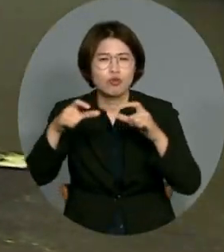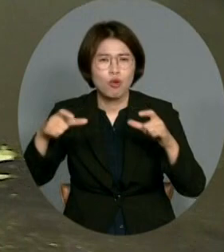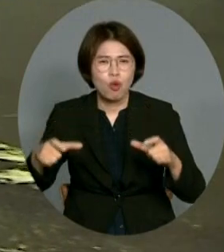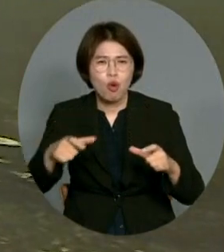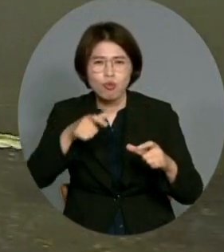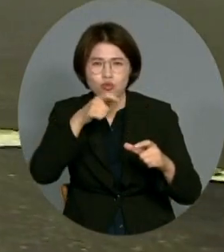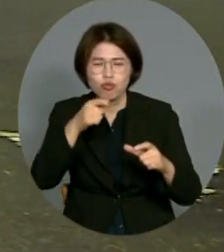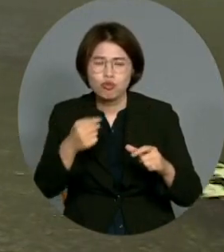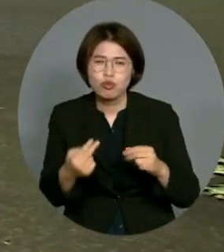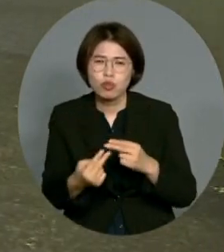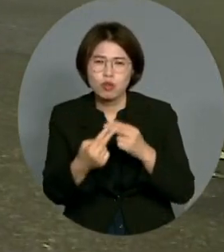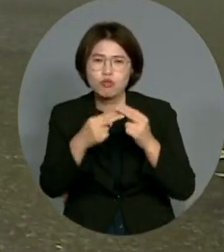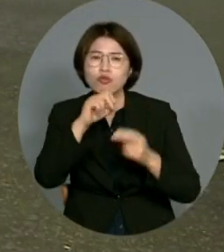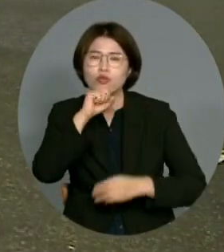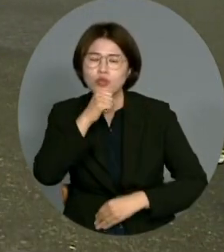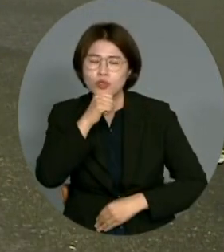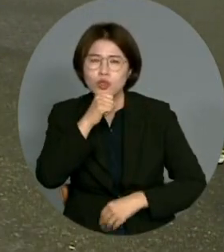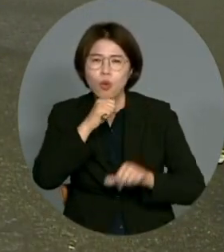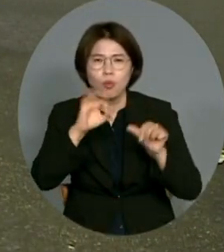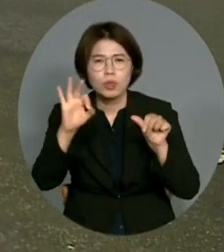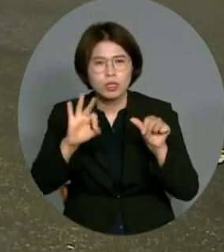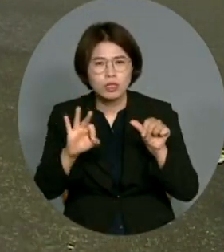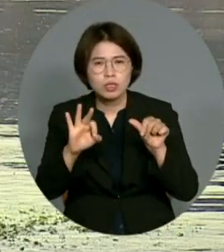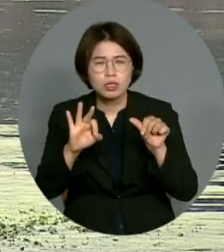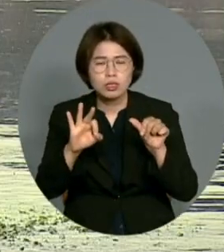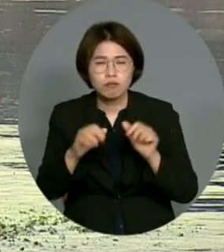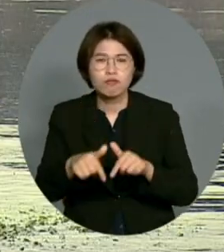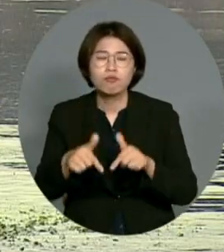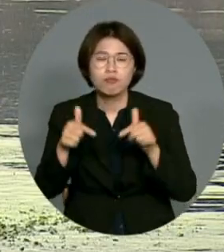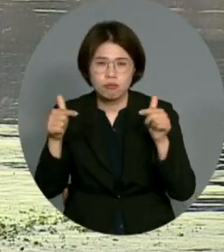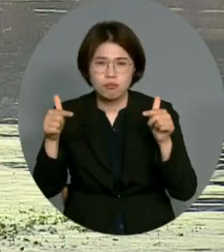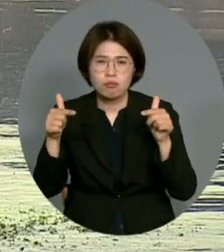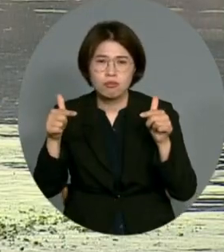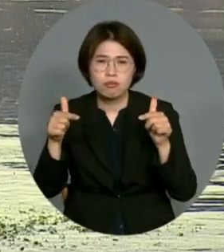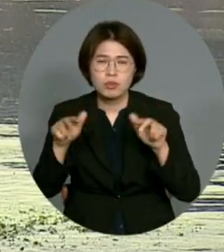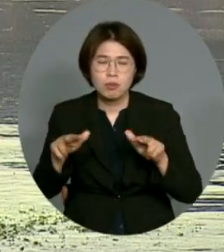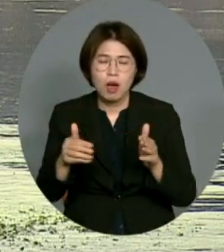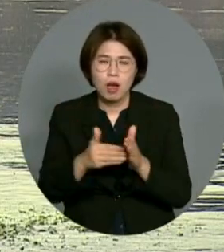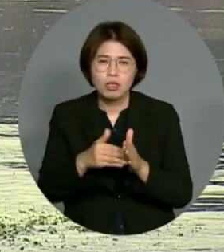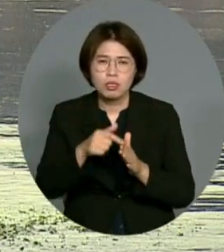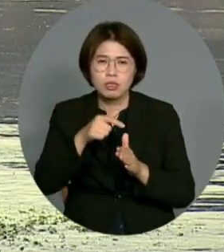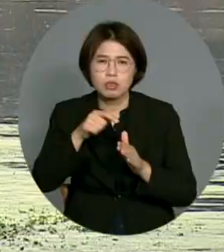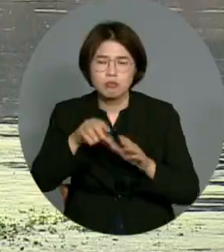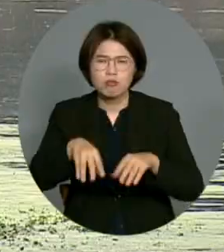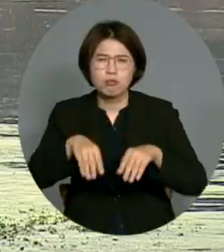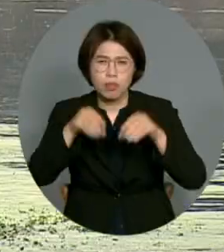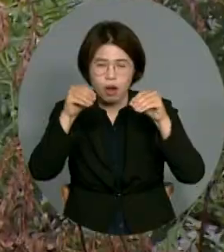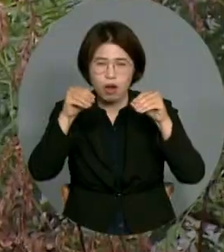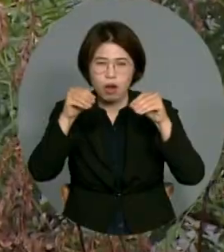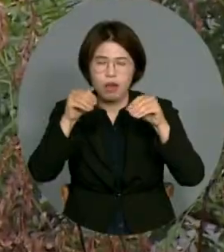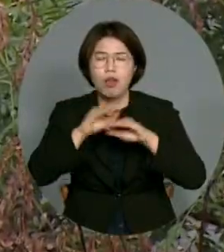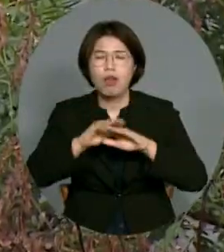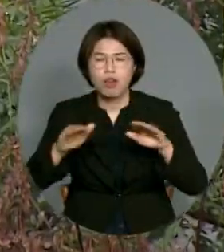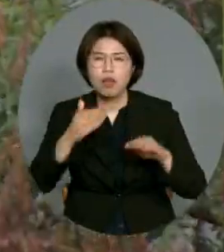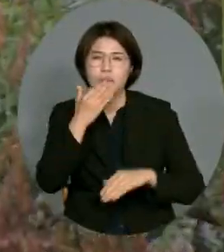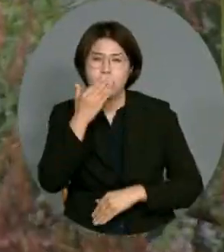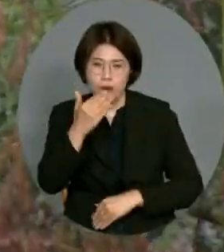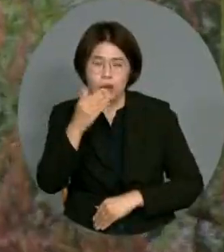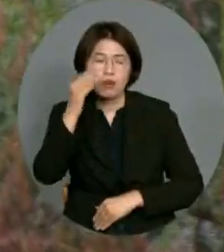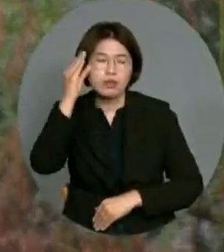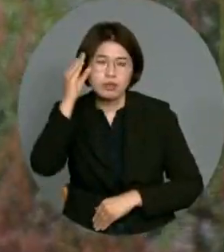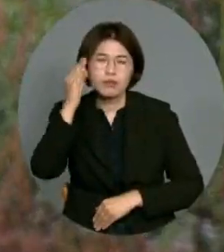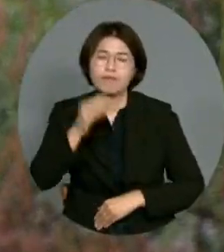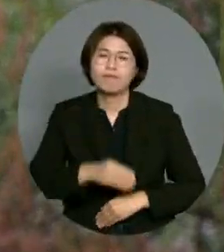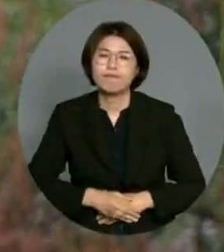저수지 저수율도 5%포인트가량 오른 걸로 나타나면서 그동안 계속됐던 가뭄은 어느 정도 해소될 걸로